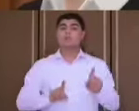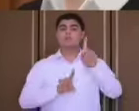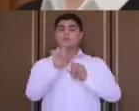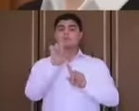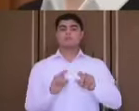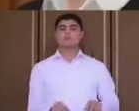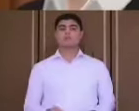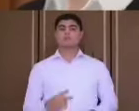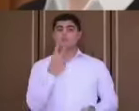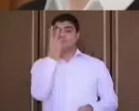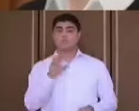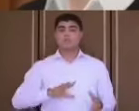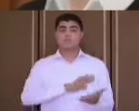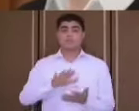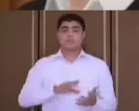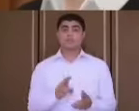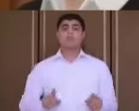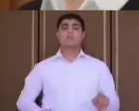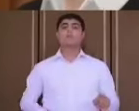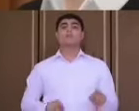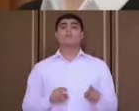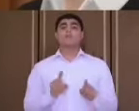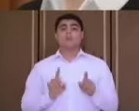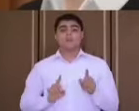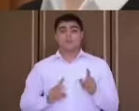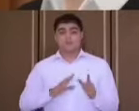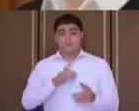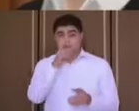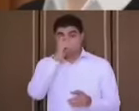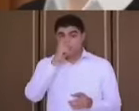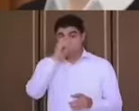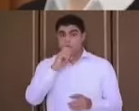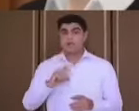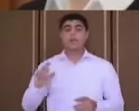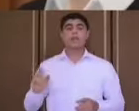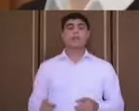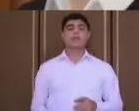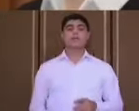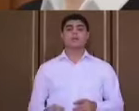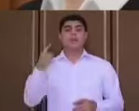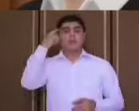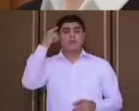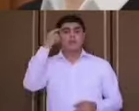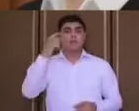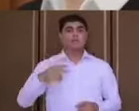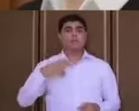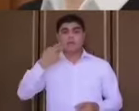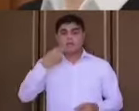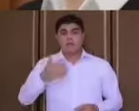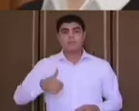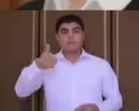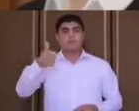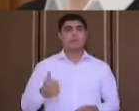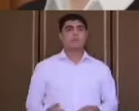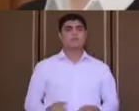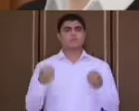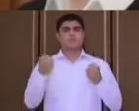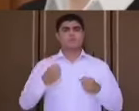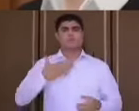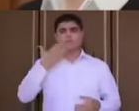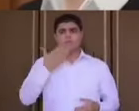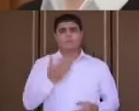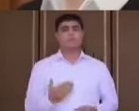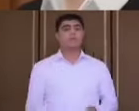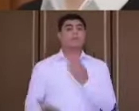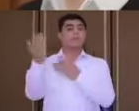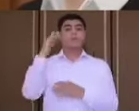شكوته للوزير، وأول ما أرى الوزير شكوة الفلاح الفصيح أعجب جدا بفصاحته وقوة